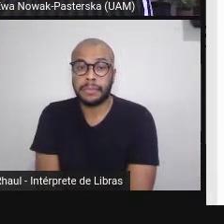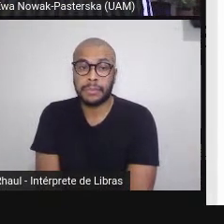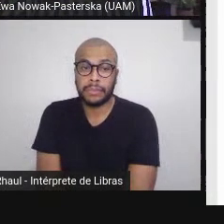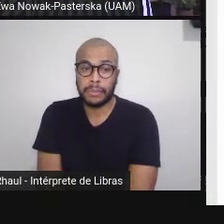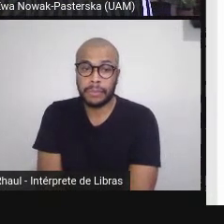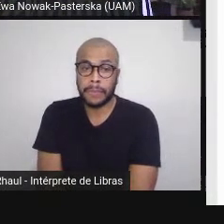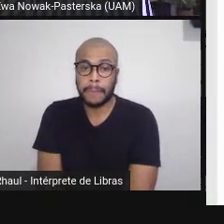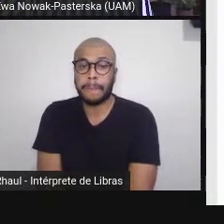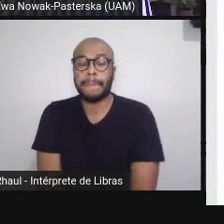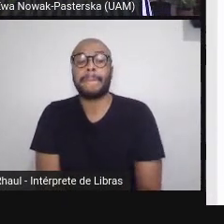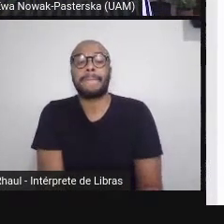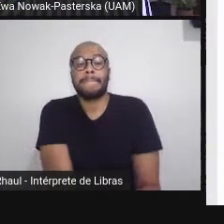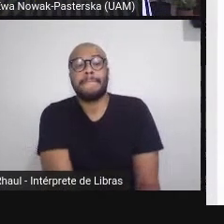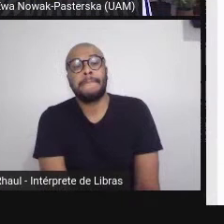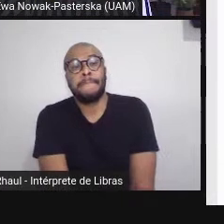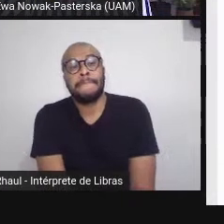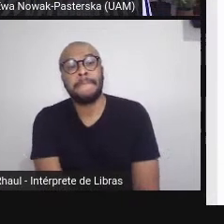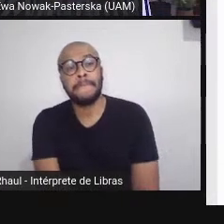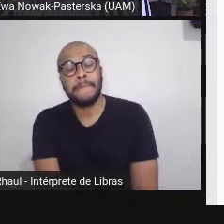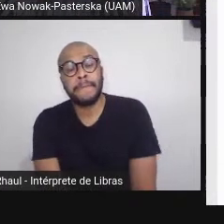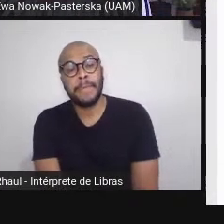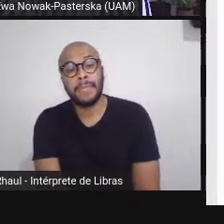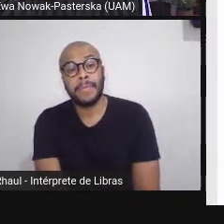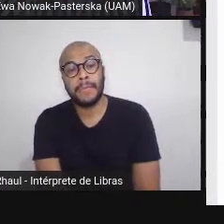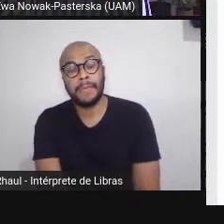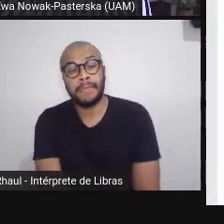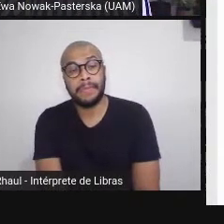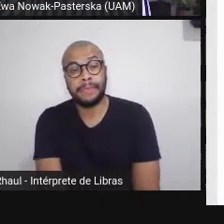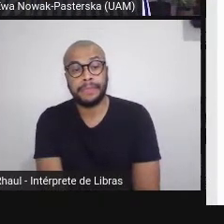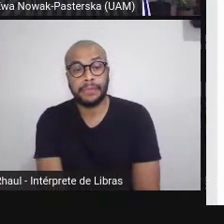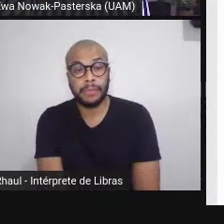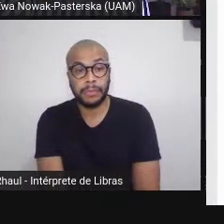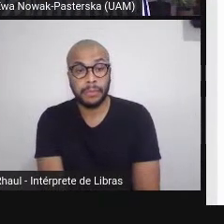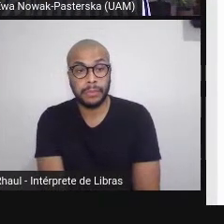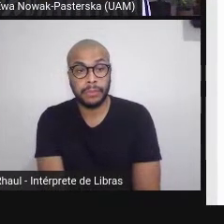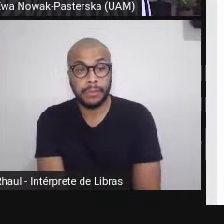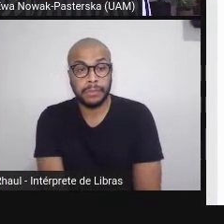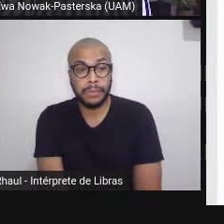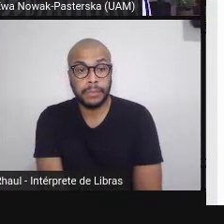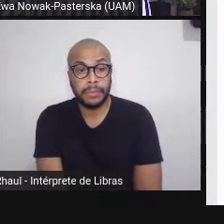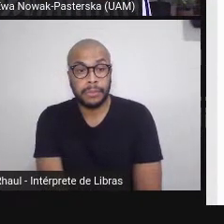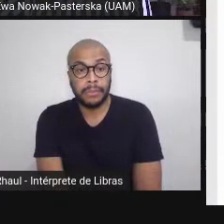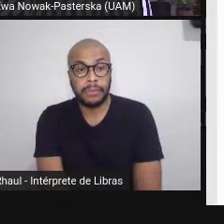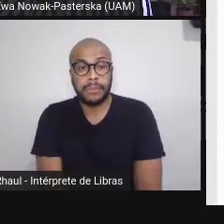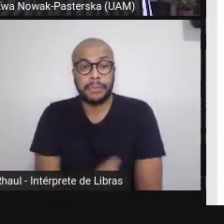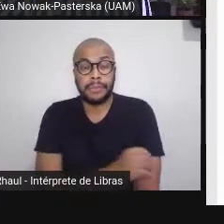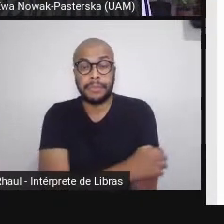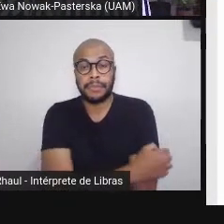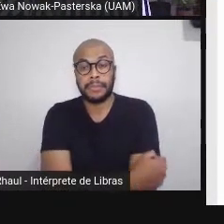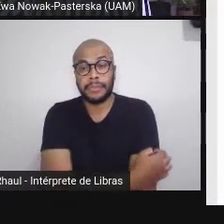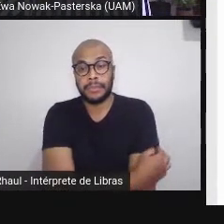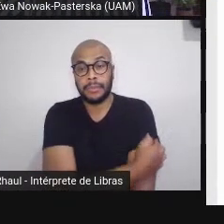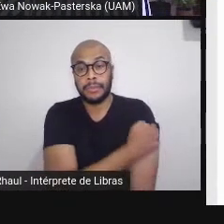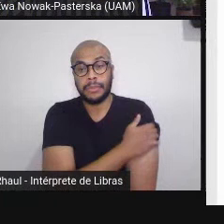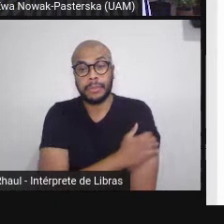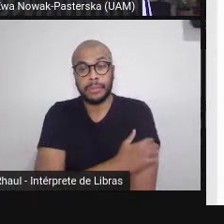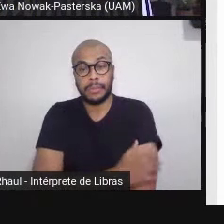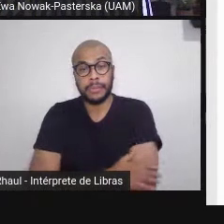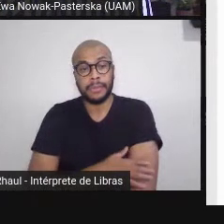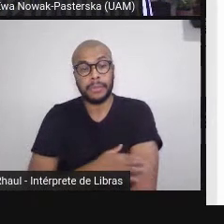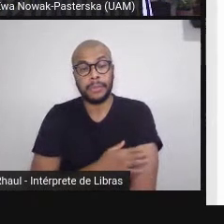buzia, a więc może ktoś miał bardzo charakterystyczną, chyba nieładną twarz, był może